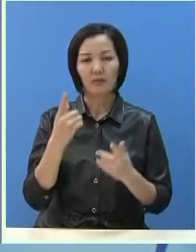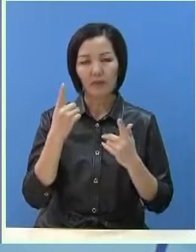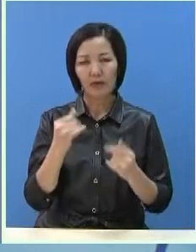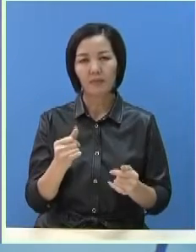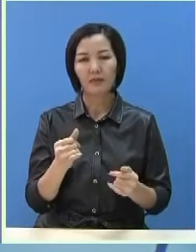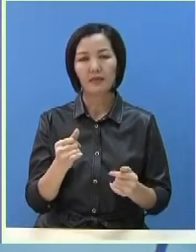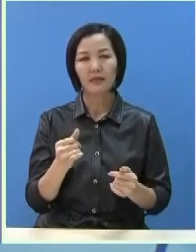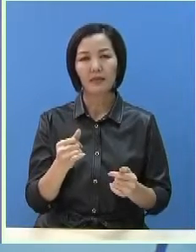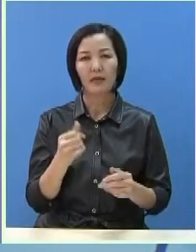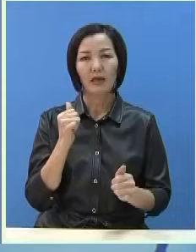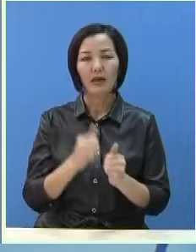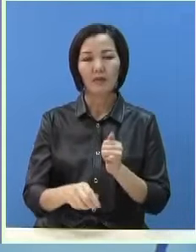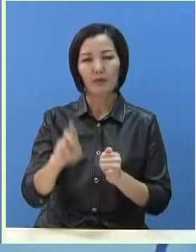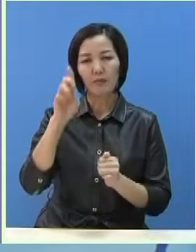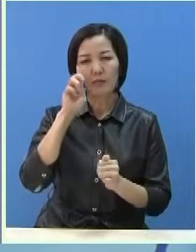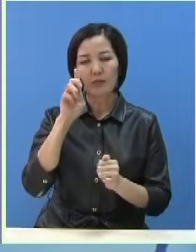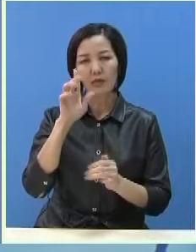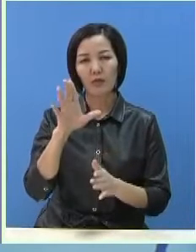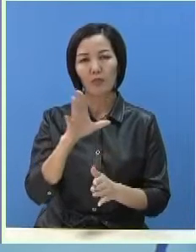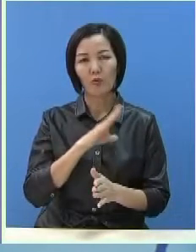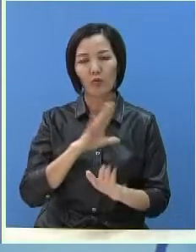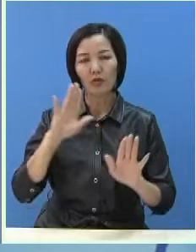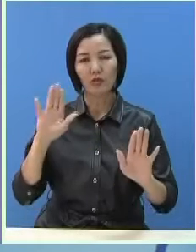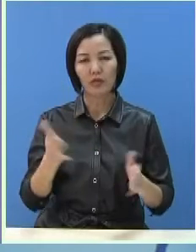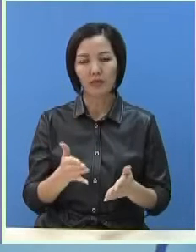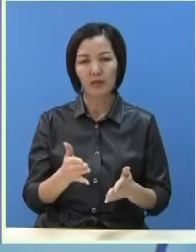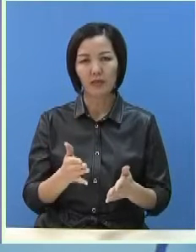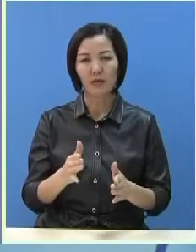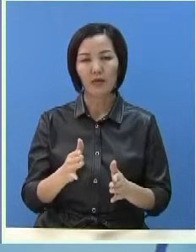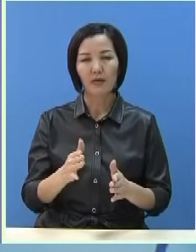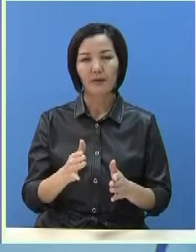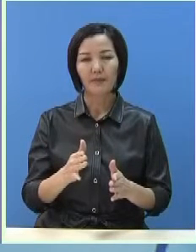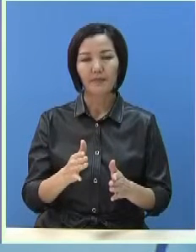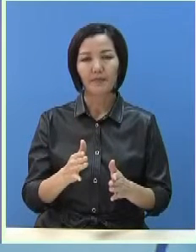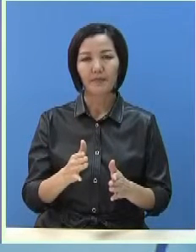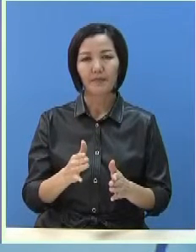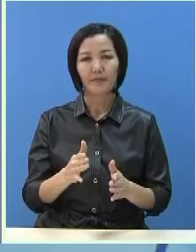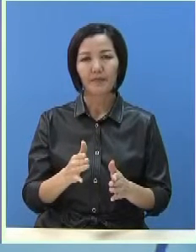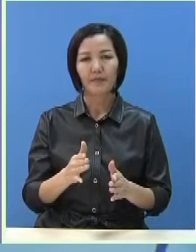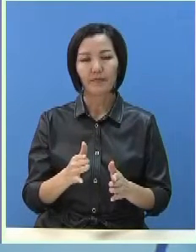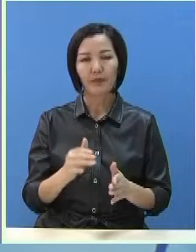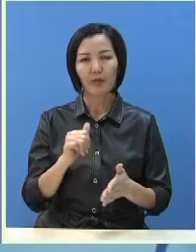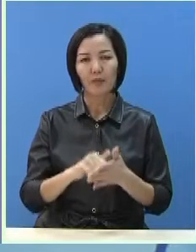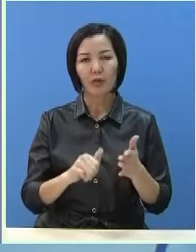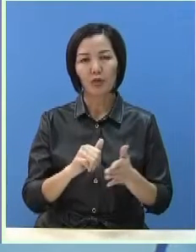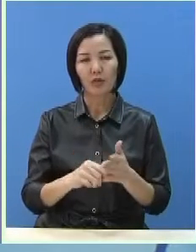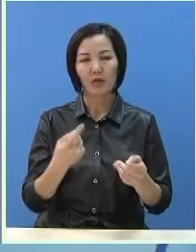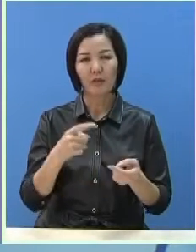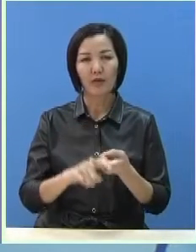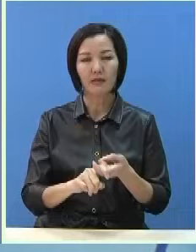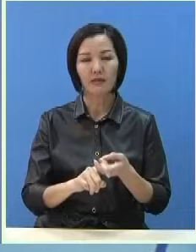әрбір мемлекетте болған жағдайды, әрбір оқиғаны белгілі бір себептерге байланысты,